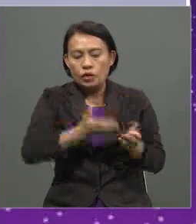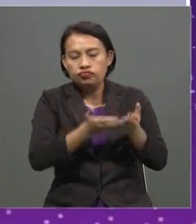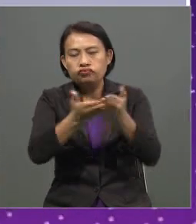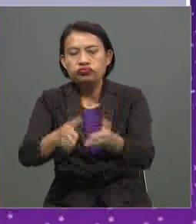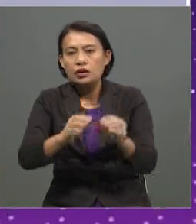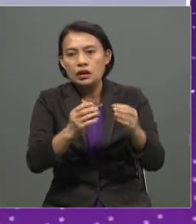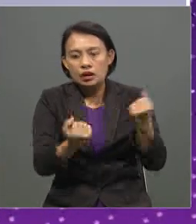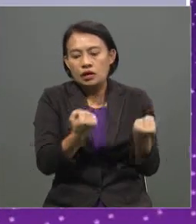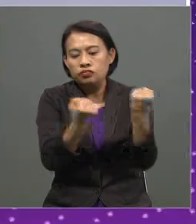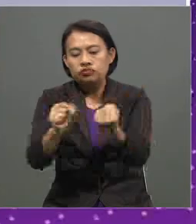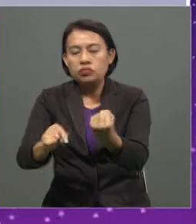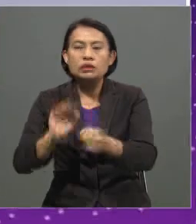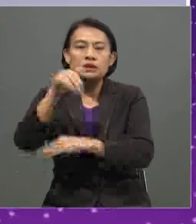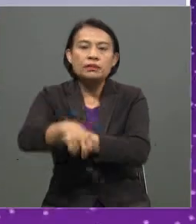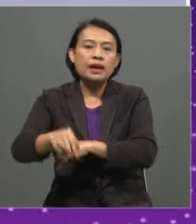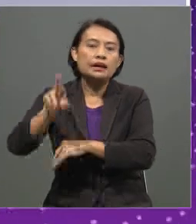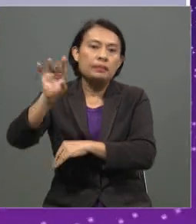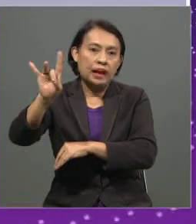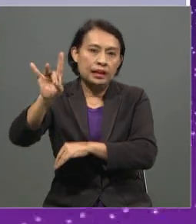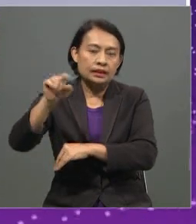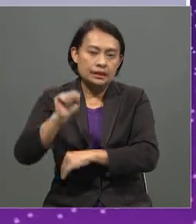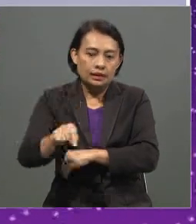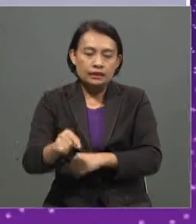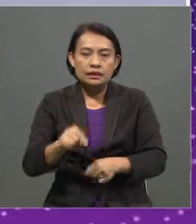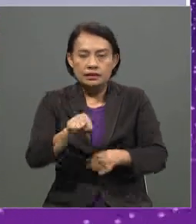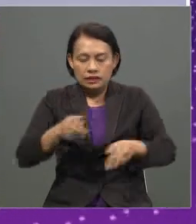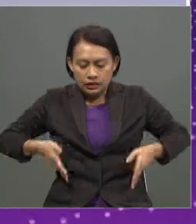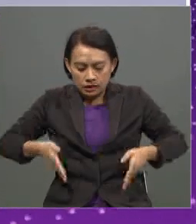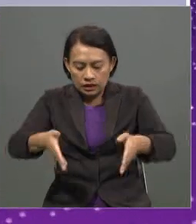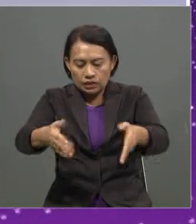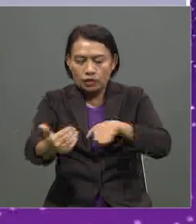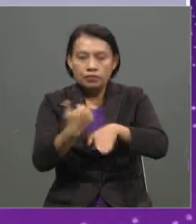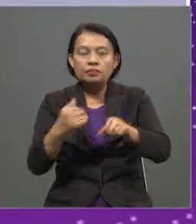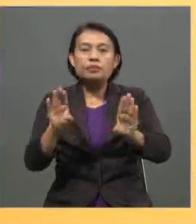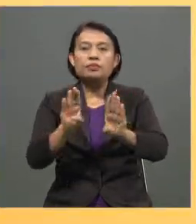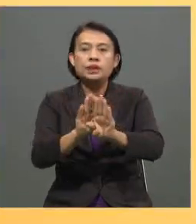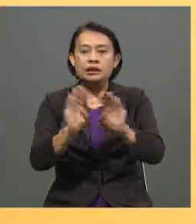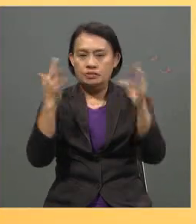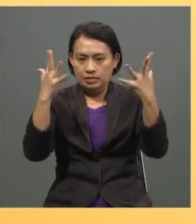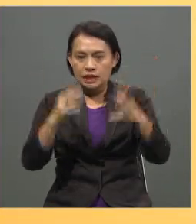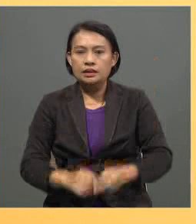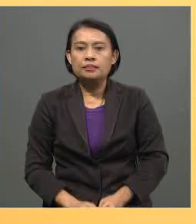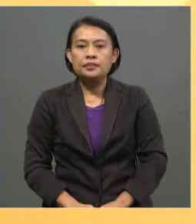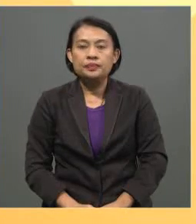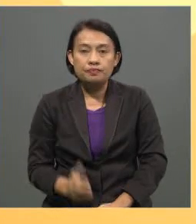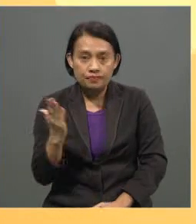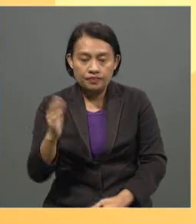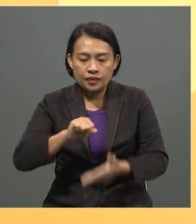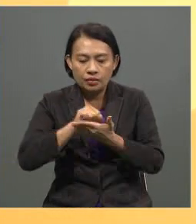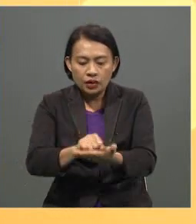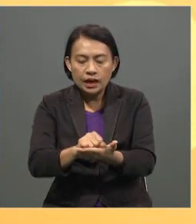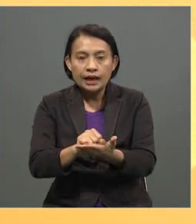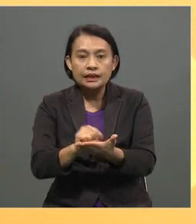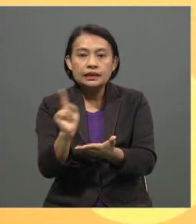8นะครับและจะไม่มีการปิดการจราจรในพื้นที่นั้นครับโดยกองบัญชาการตำรวจนครบาลนะครับได้มีการอำนวยความ